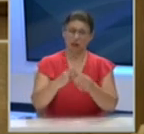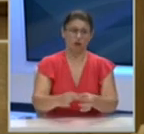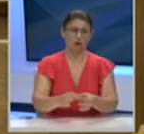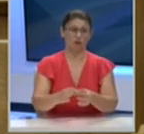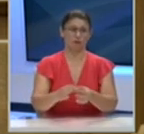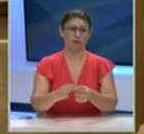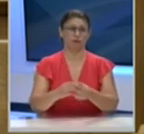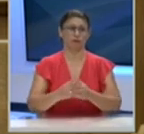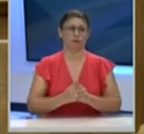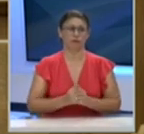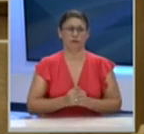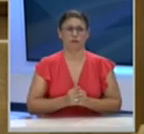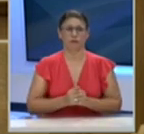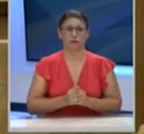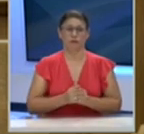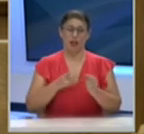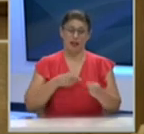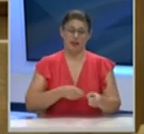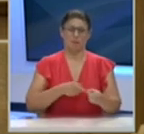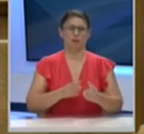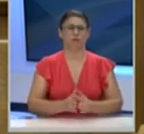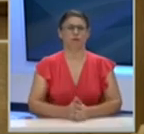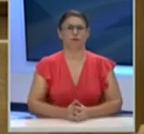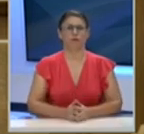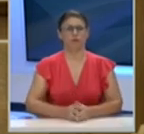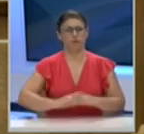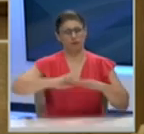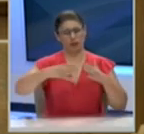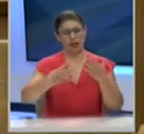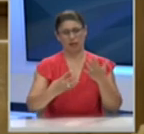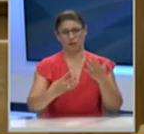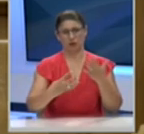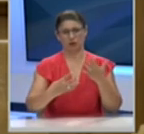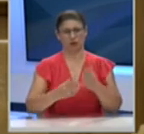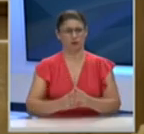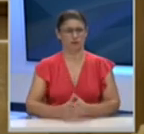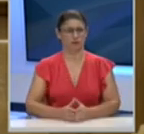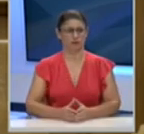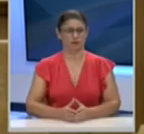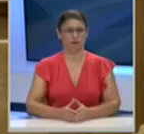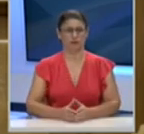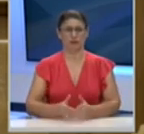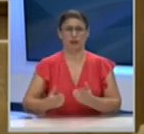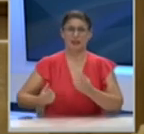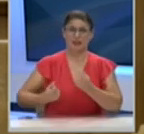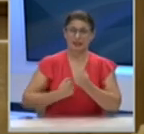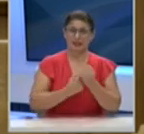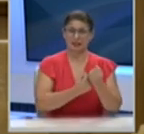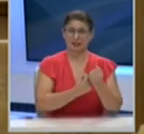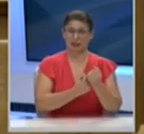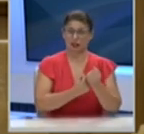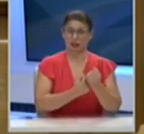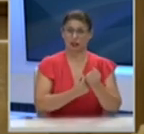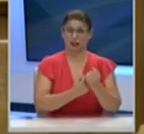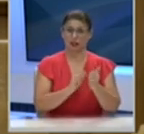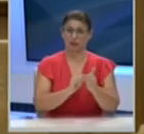και συνεχιζόμενο έγκλημα. 9η πρόταση. Να στηρίξετε τον